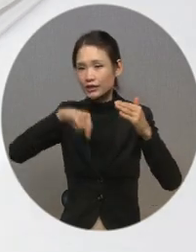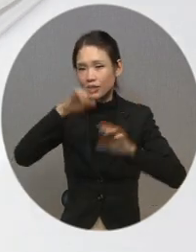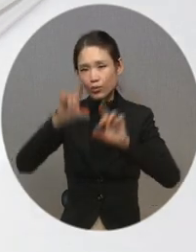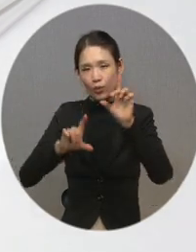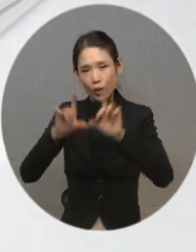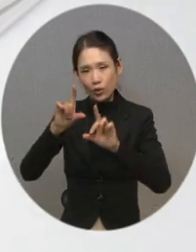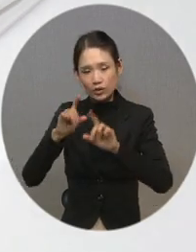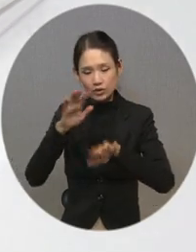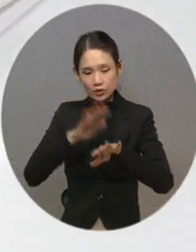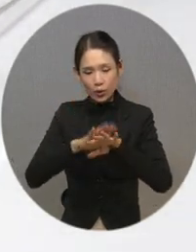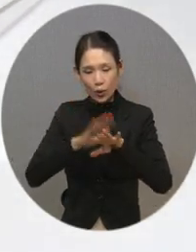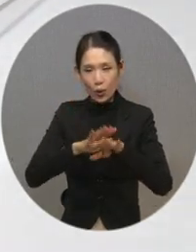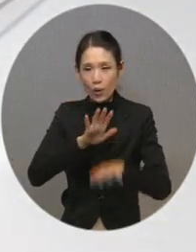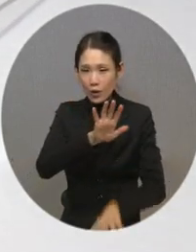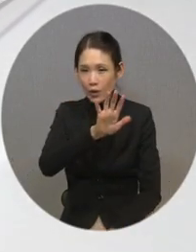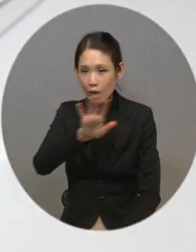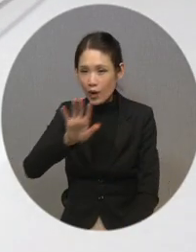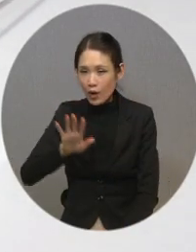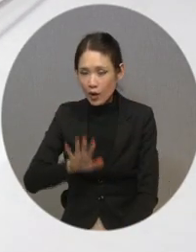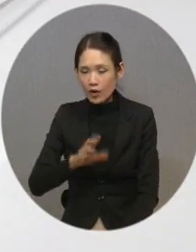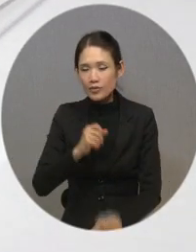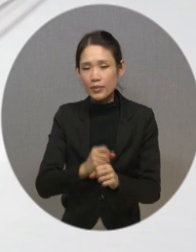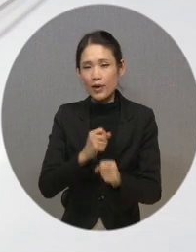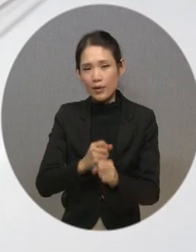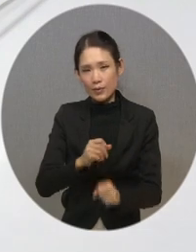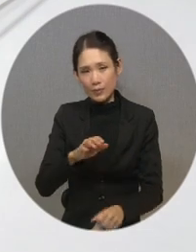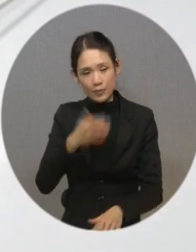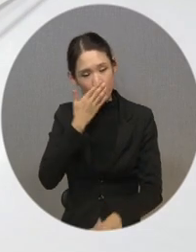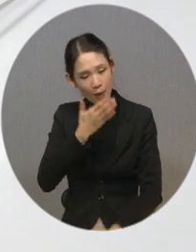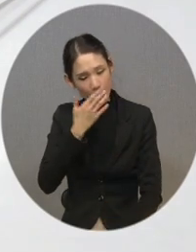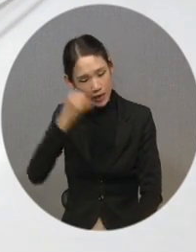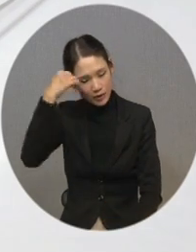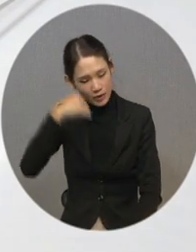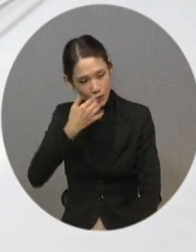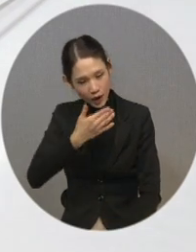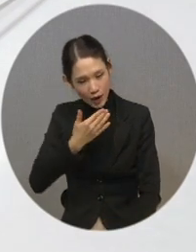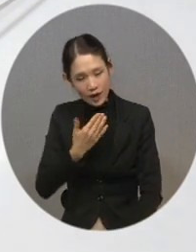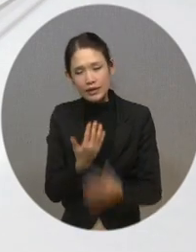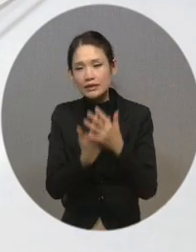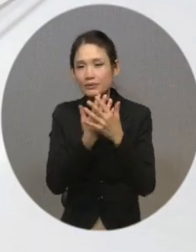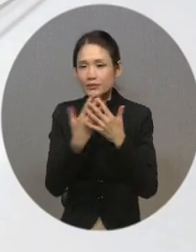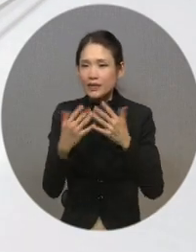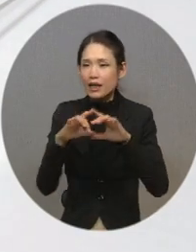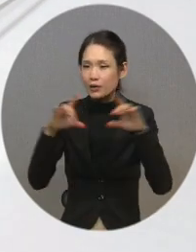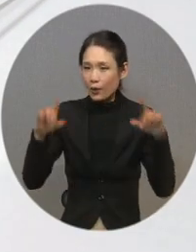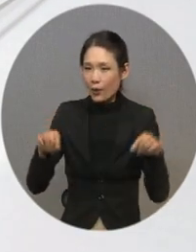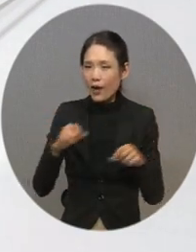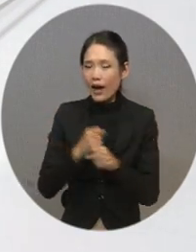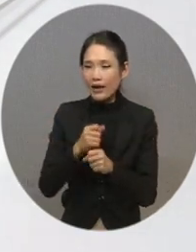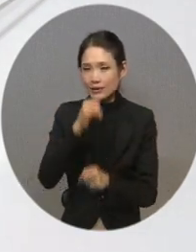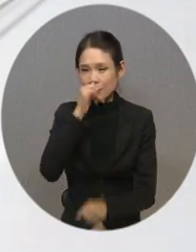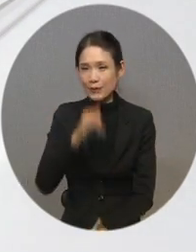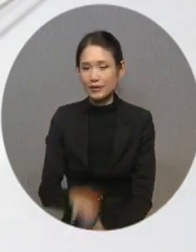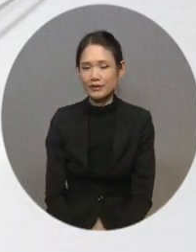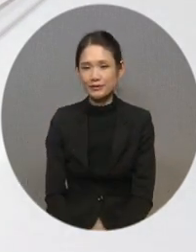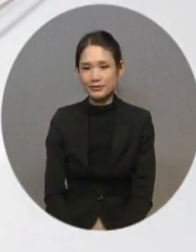느끼고 실제 모습에 더 가깝게 형상화하도록 돕는 입체 촉각 카드입니다.